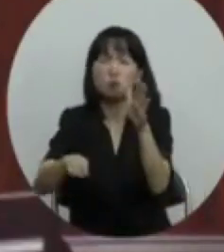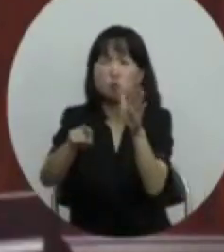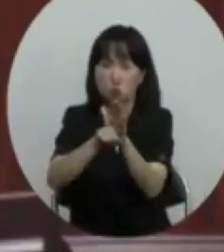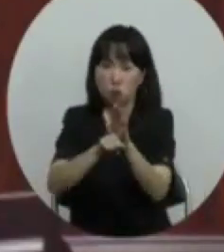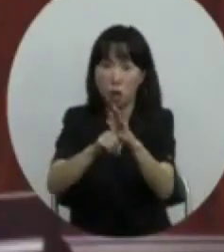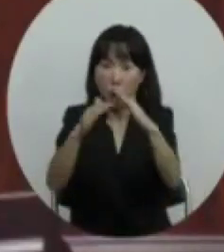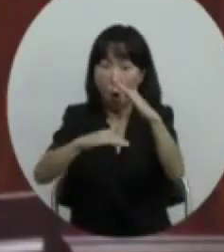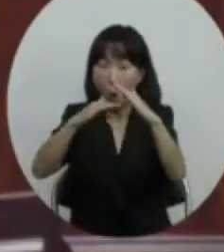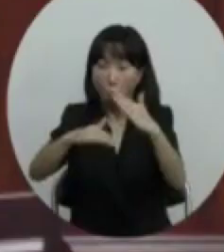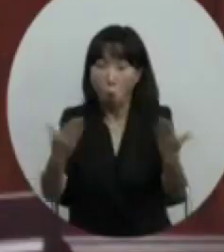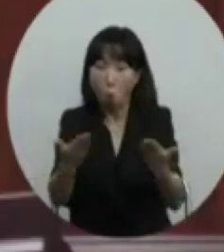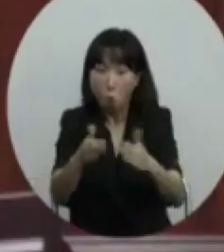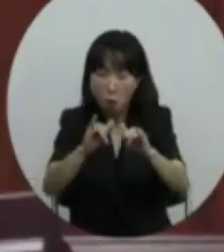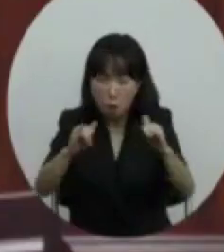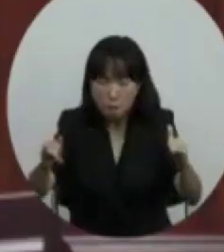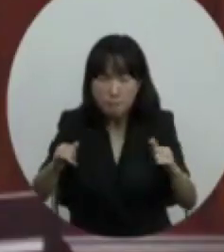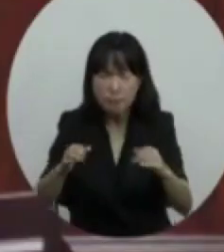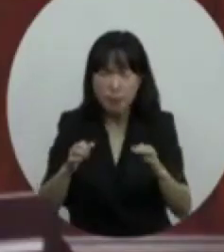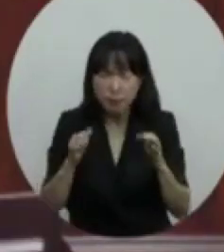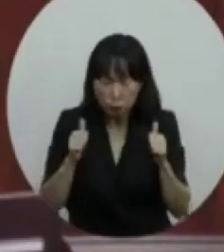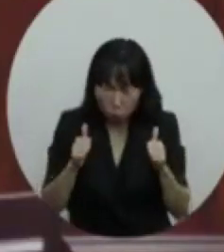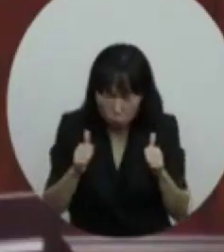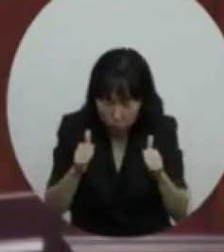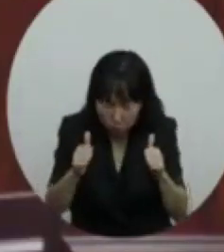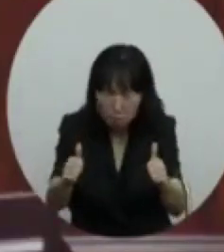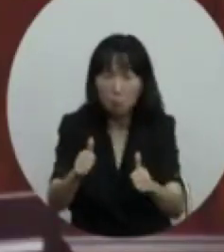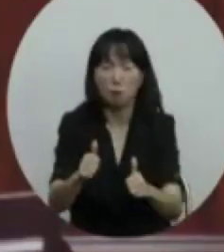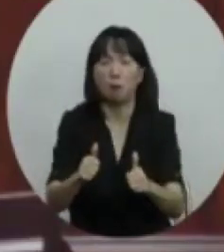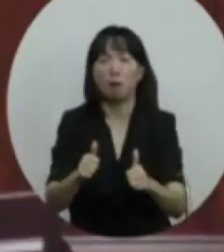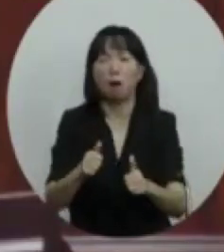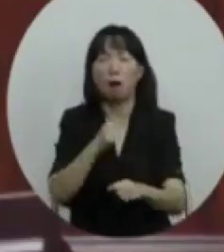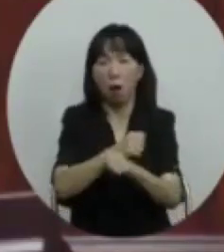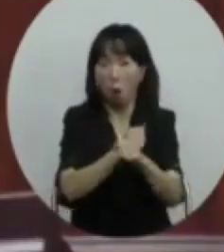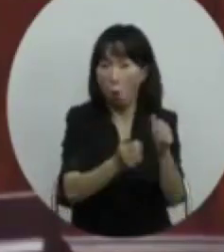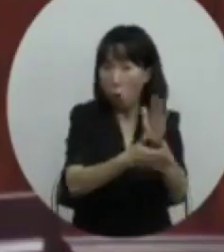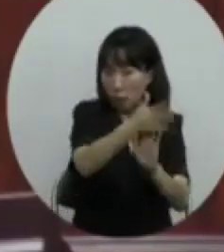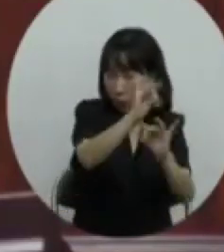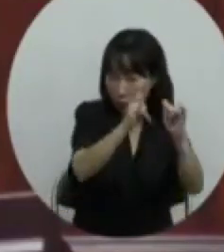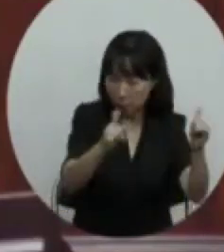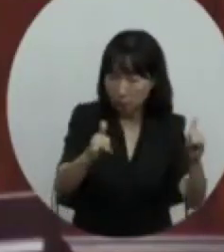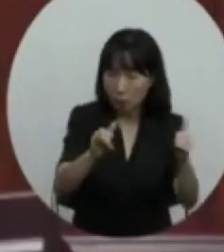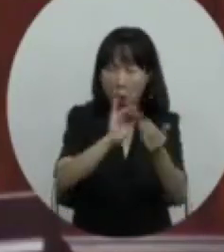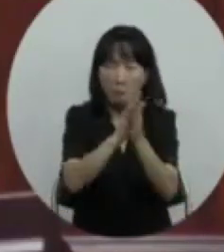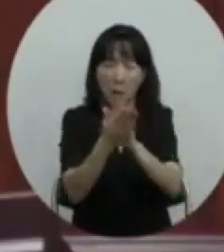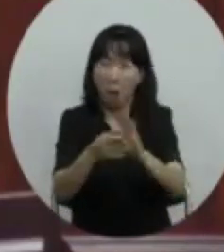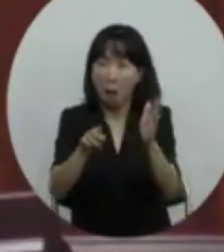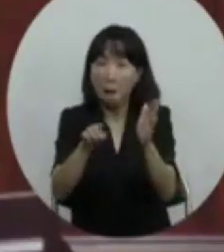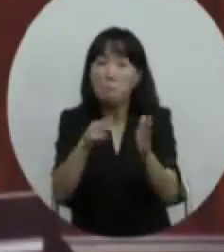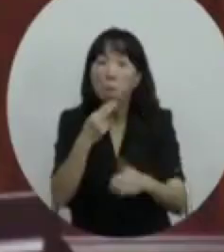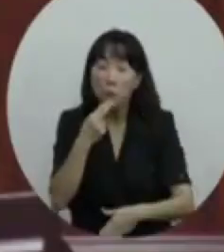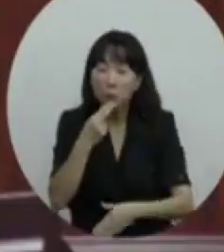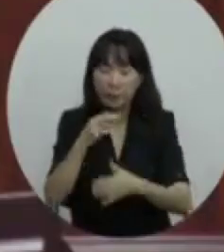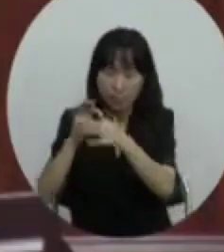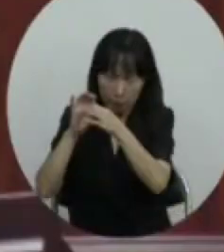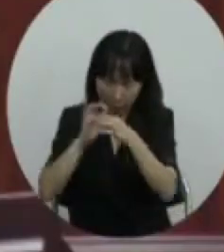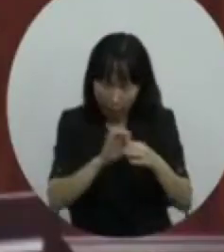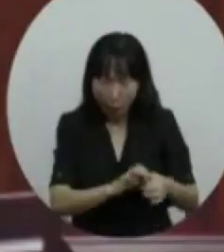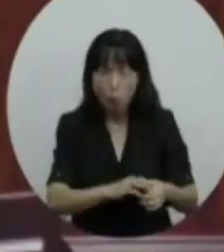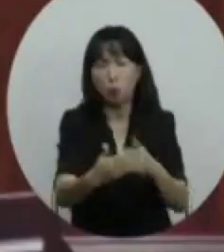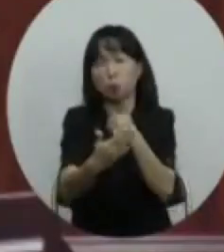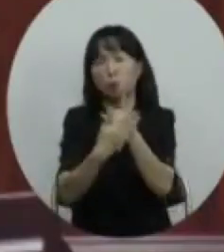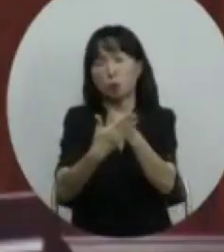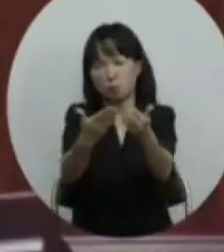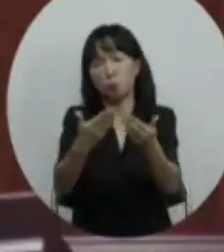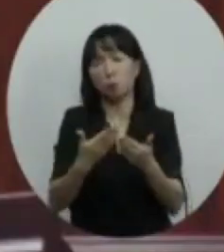적극 행정을 펼치며 최선을 다해왔고 시민들은 변함없는 믿음과 지지를